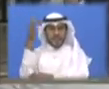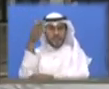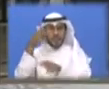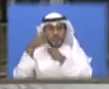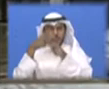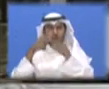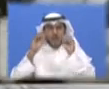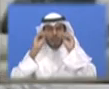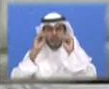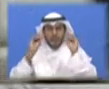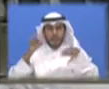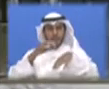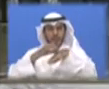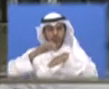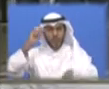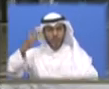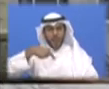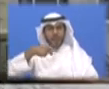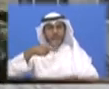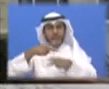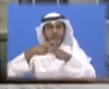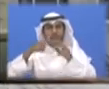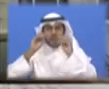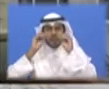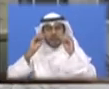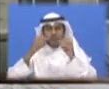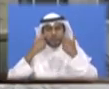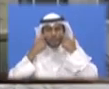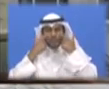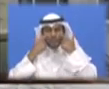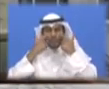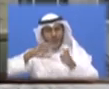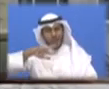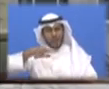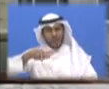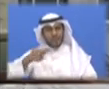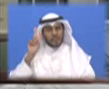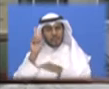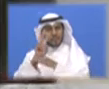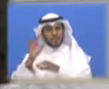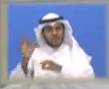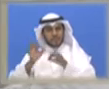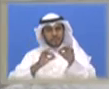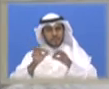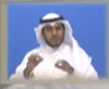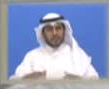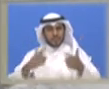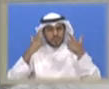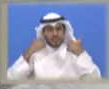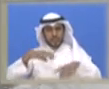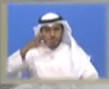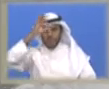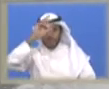الموجودين بلندن بضرورة أخذ الحيطة والحذر من اللصوص الذين يتنكرون بملابس مشابهة لملابس